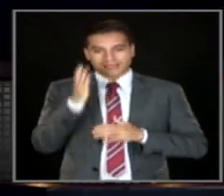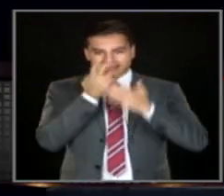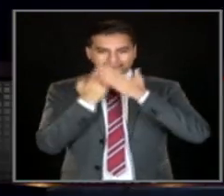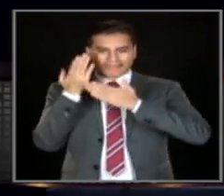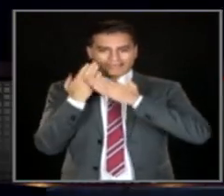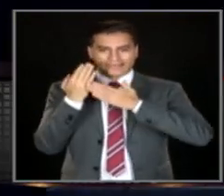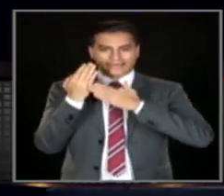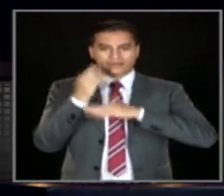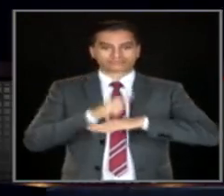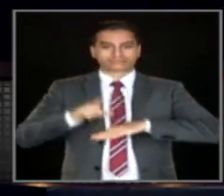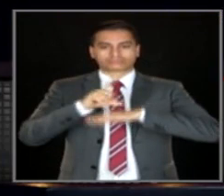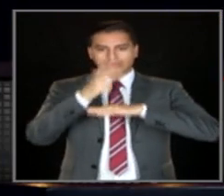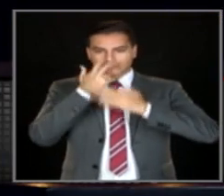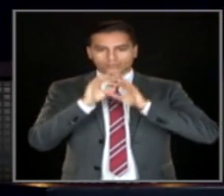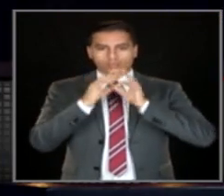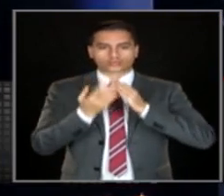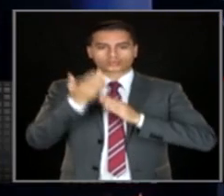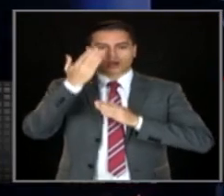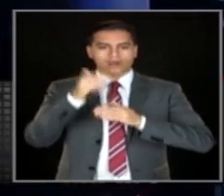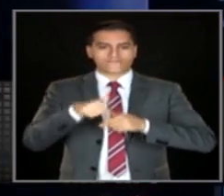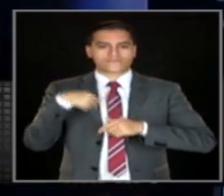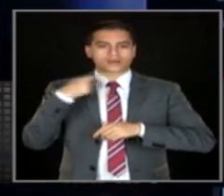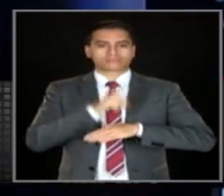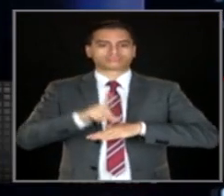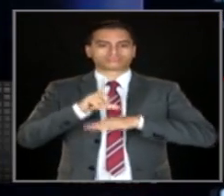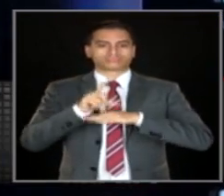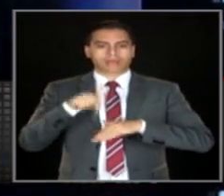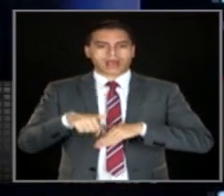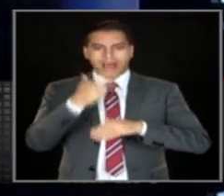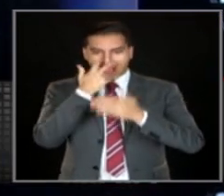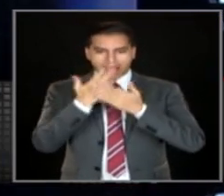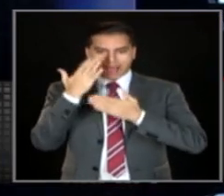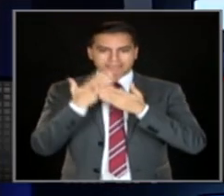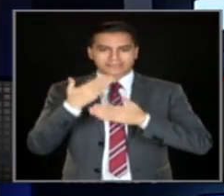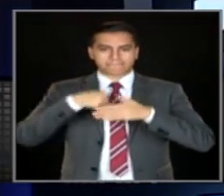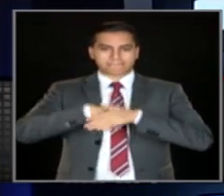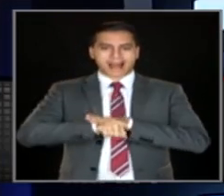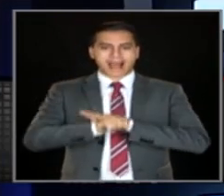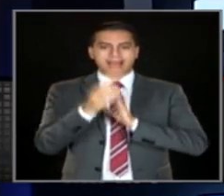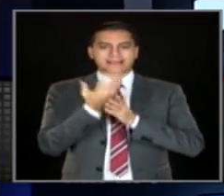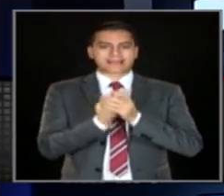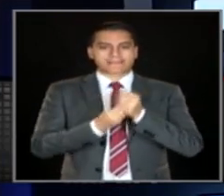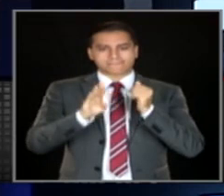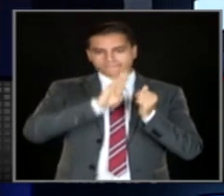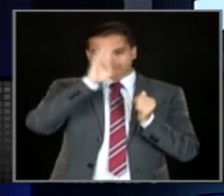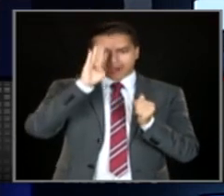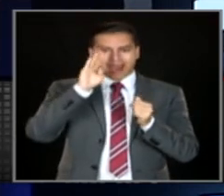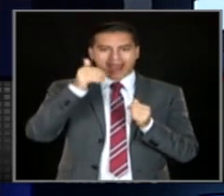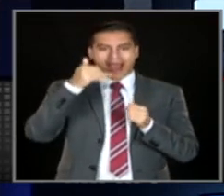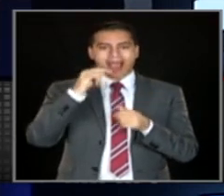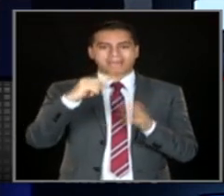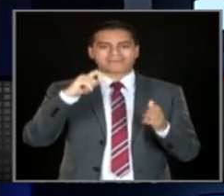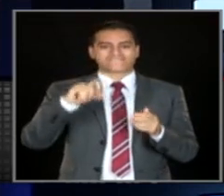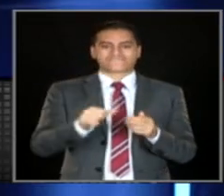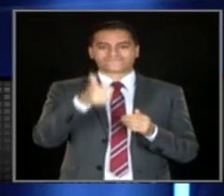تاريخ أحد أمراء الأسرة العلوية كان ولياً للعهد حتى